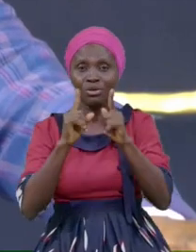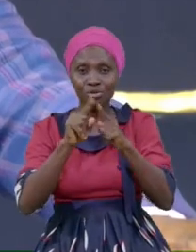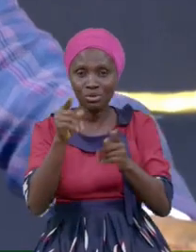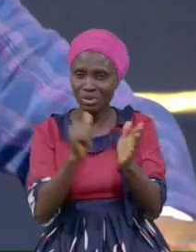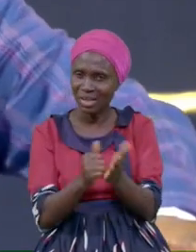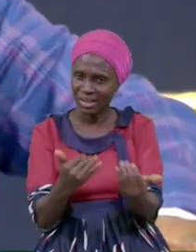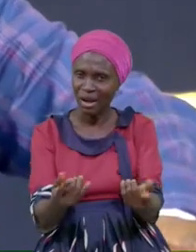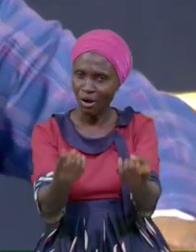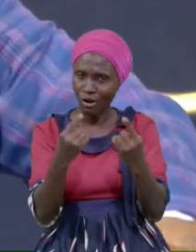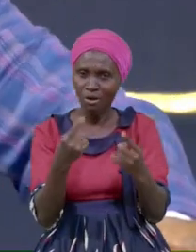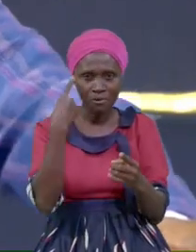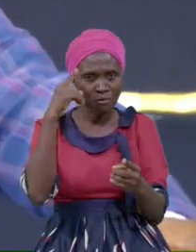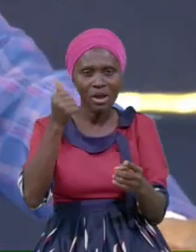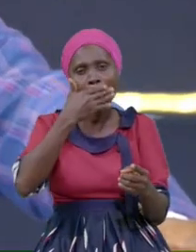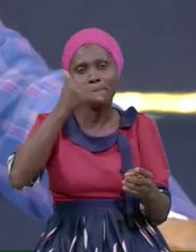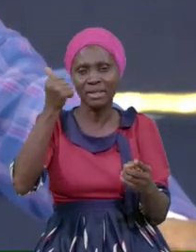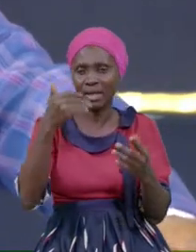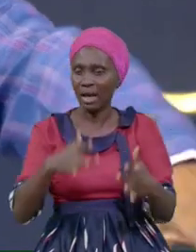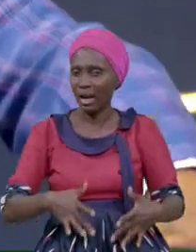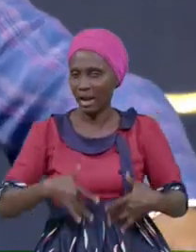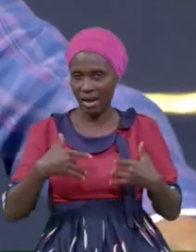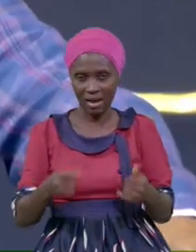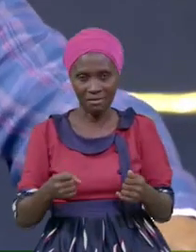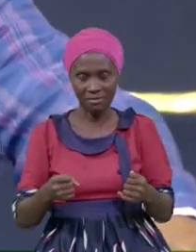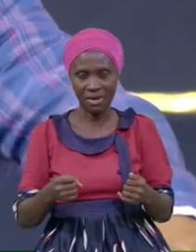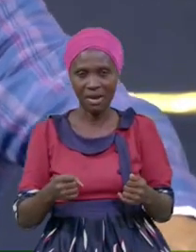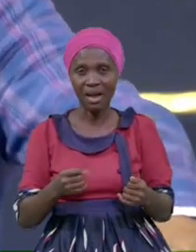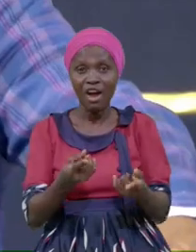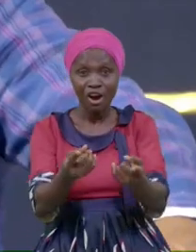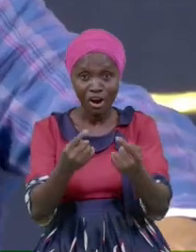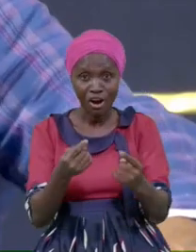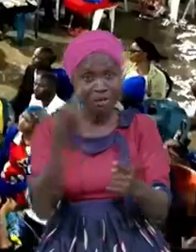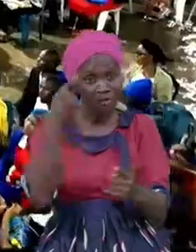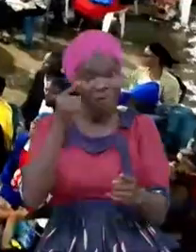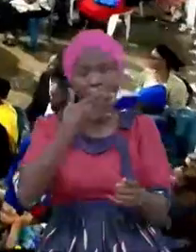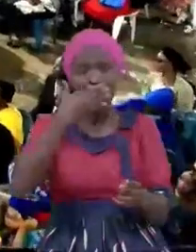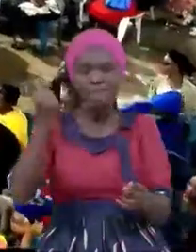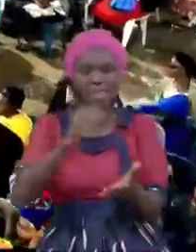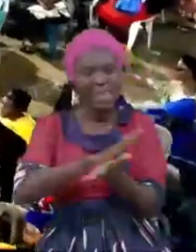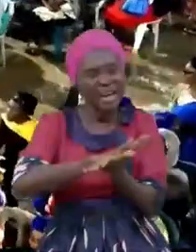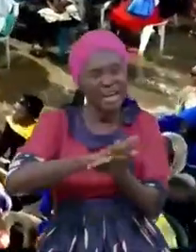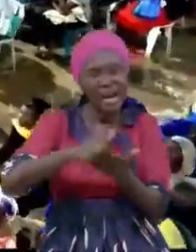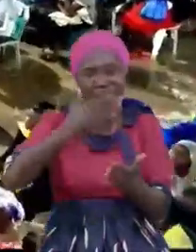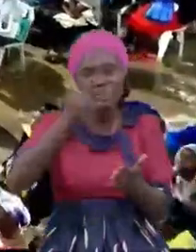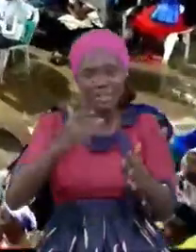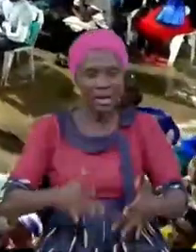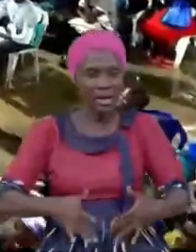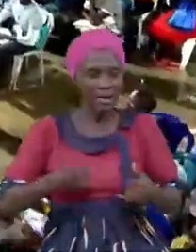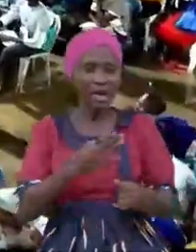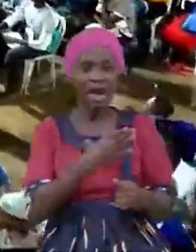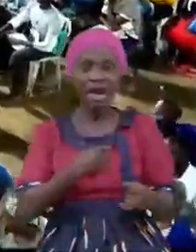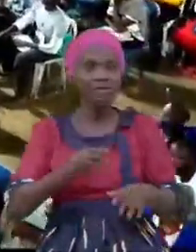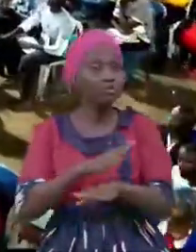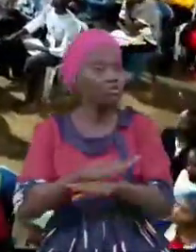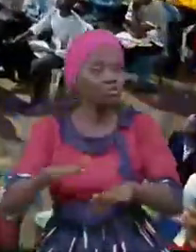une meilleure vie. Viens pour une meilleure vie. J'ai dit, viens pour une meilleure vie pure. Et ne touchez